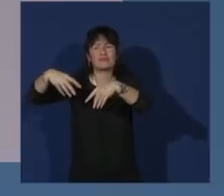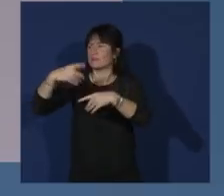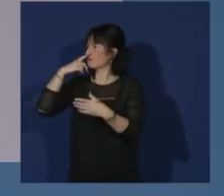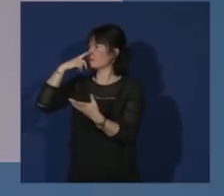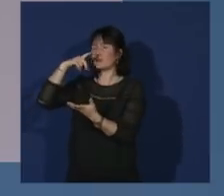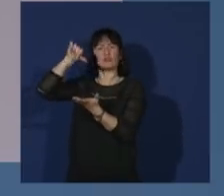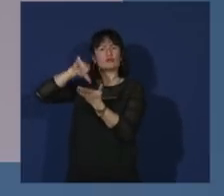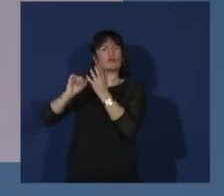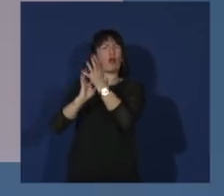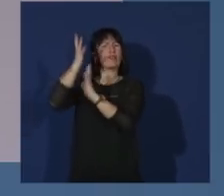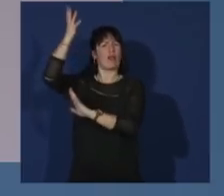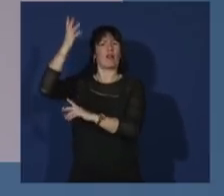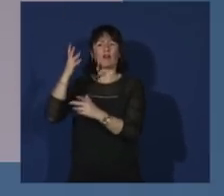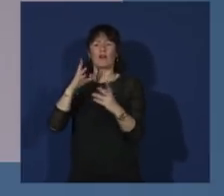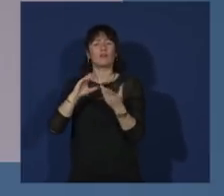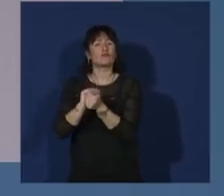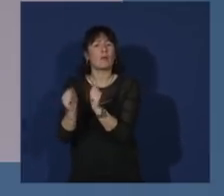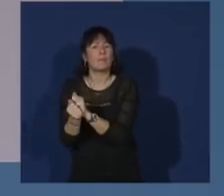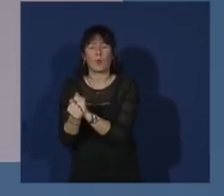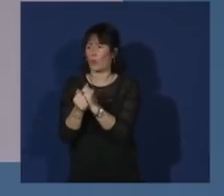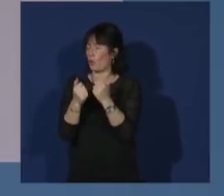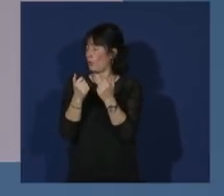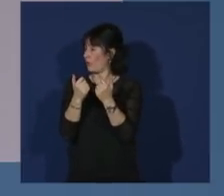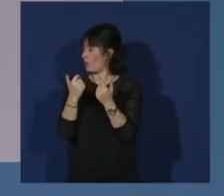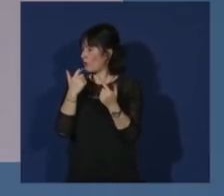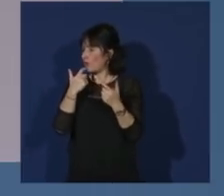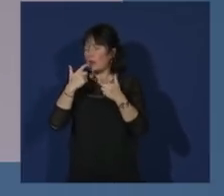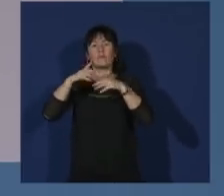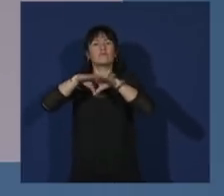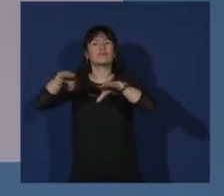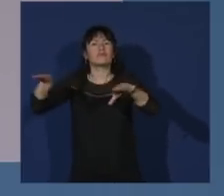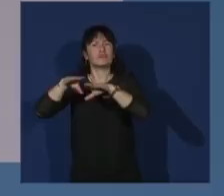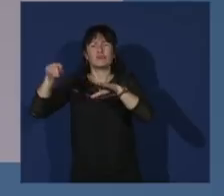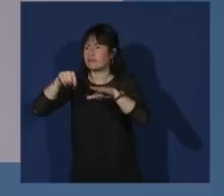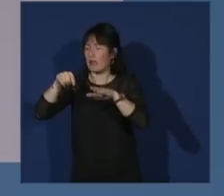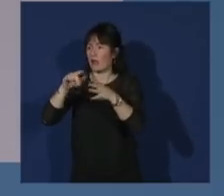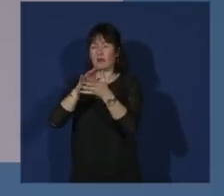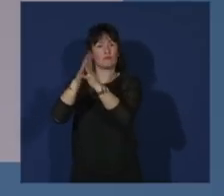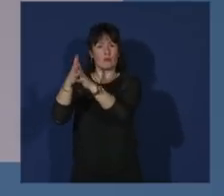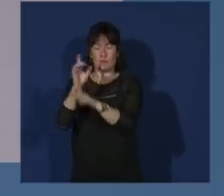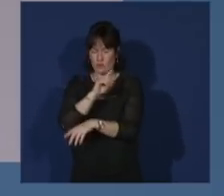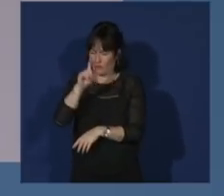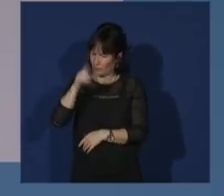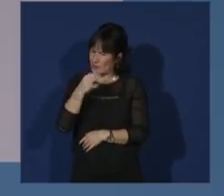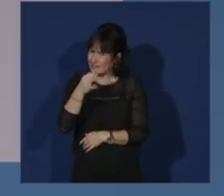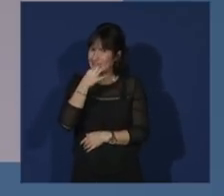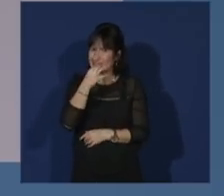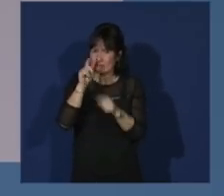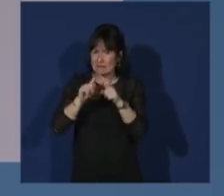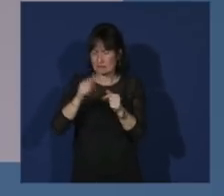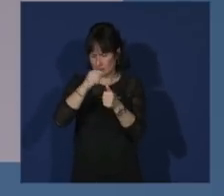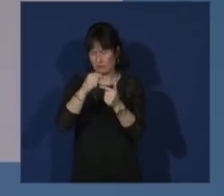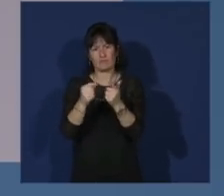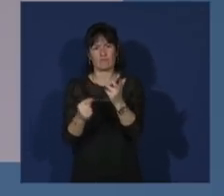chaudières, faire la mutation de nos parcs automobiles? Nous devrons dire cela. Et c'est cela, c'est comme cela que nous